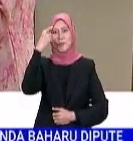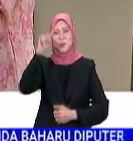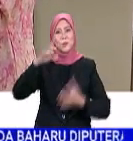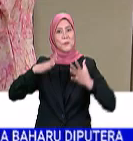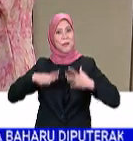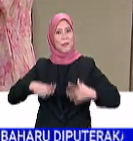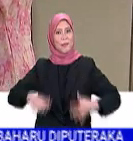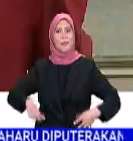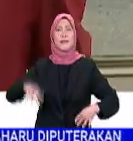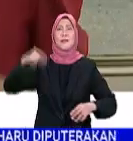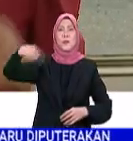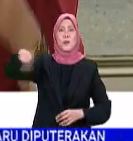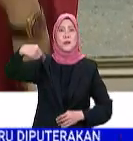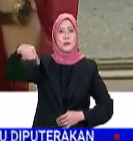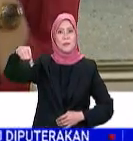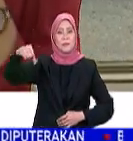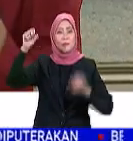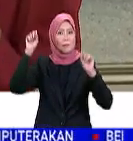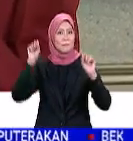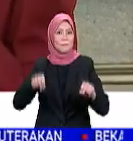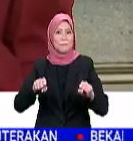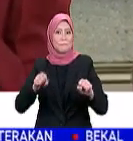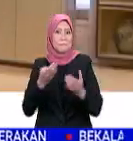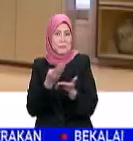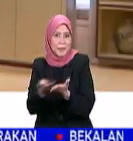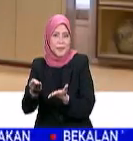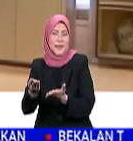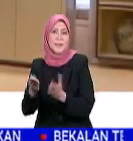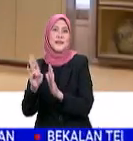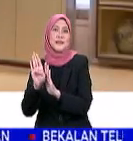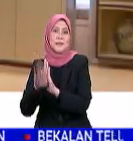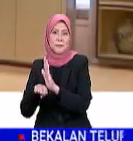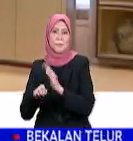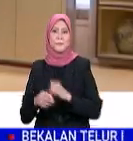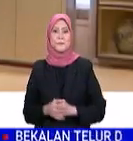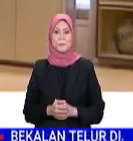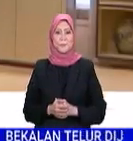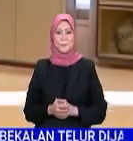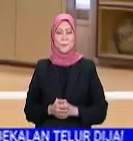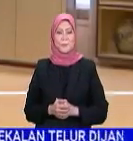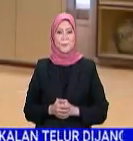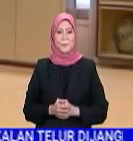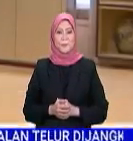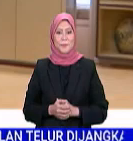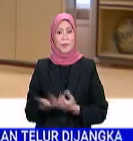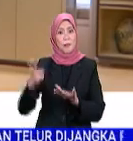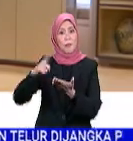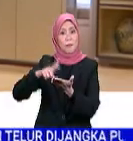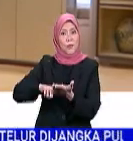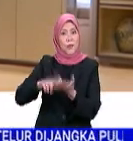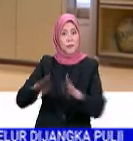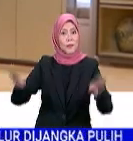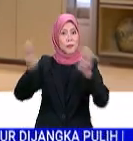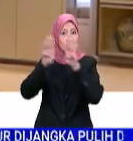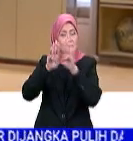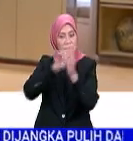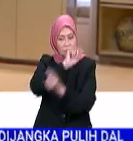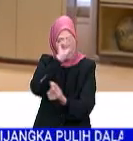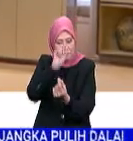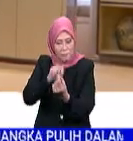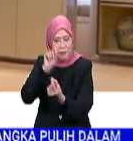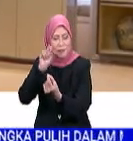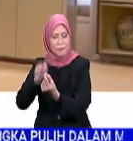febrik berkualiti selain mampu milik karena kesahihan laporan berita itu sedih dan